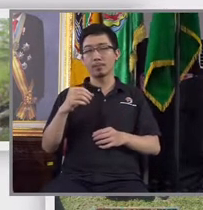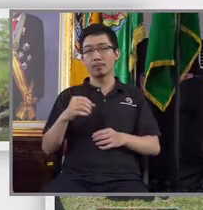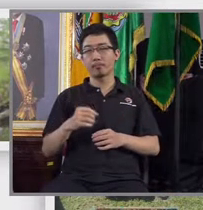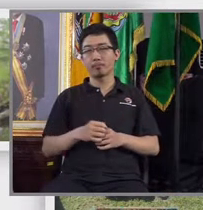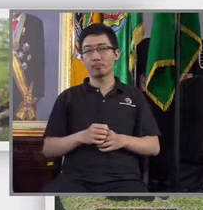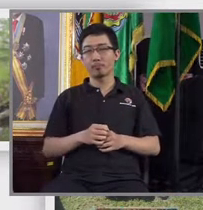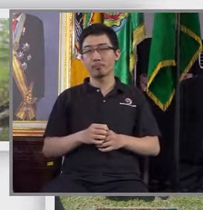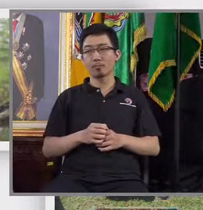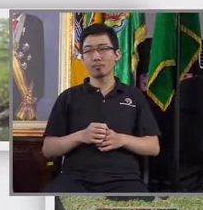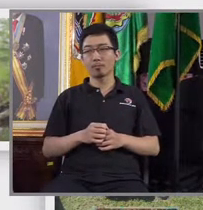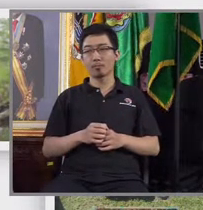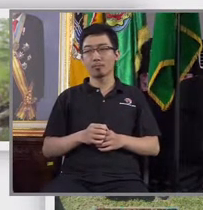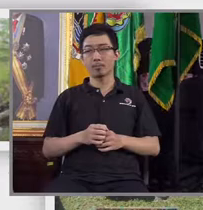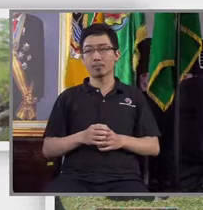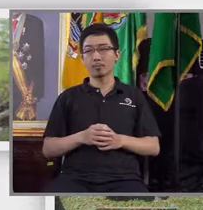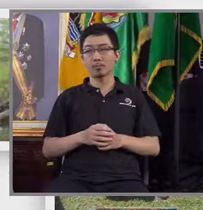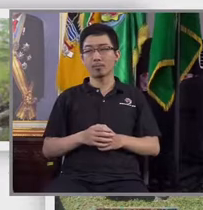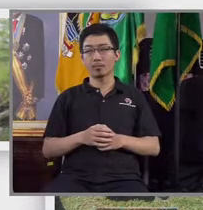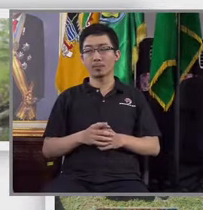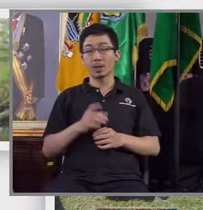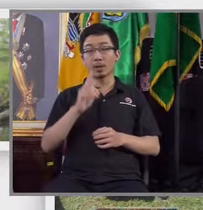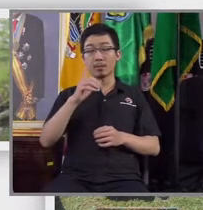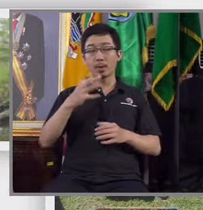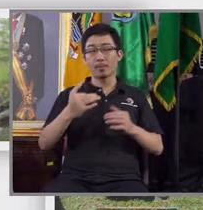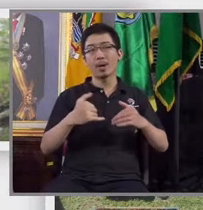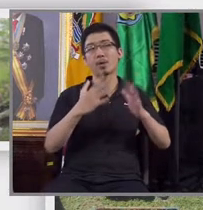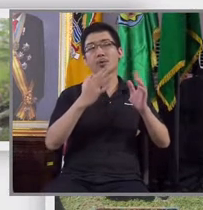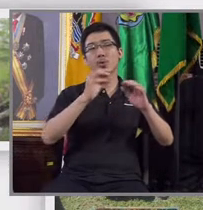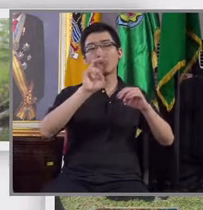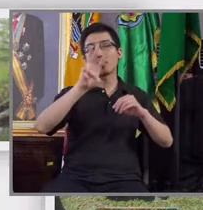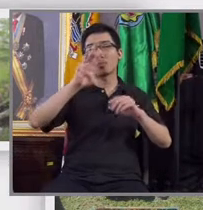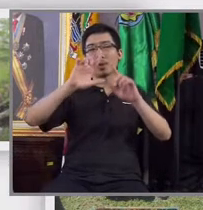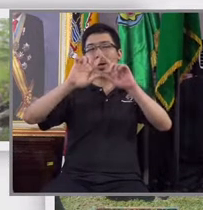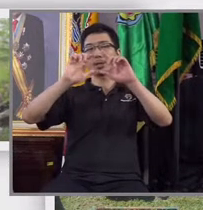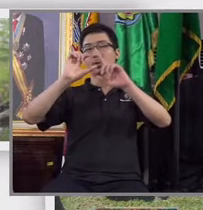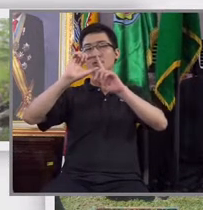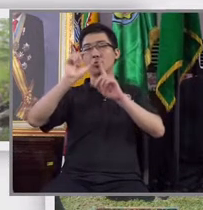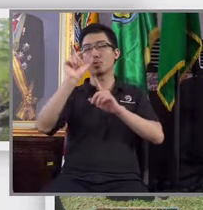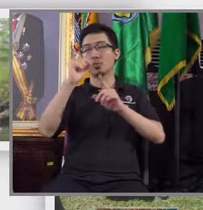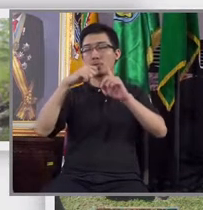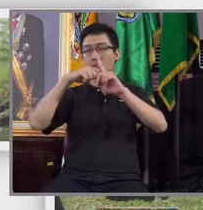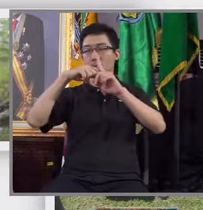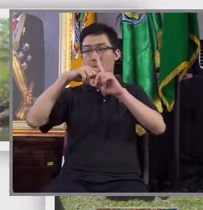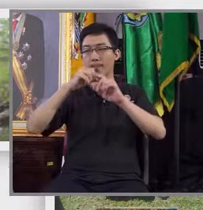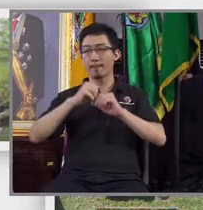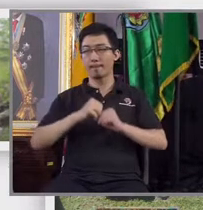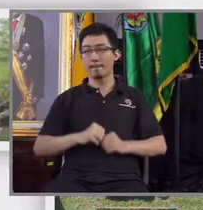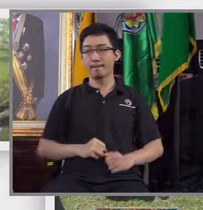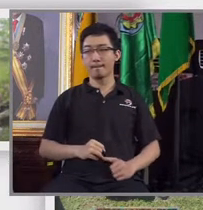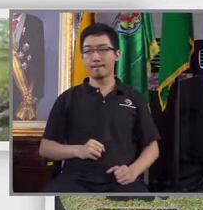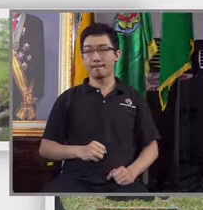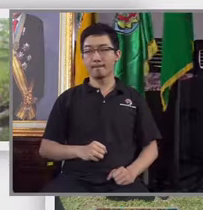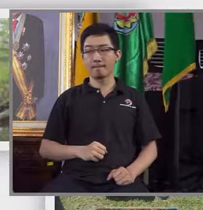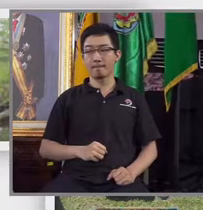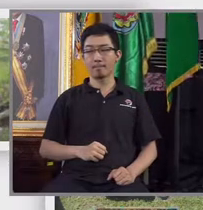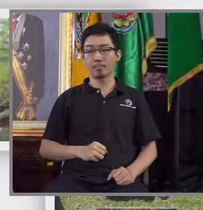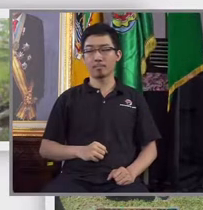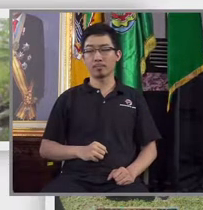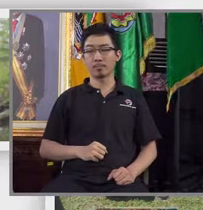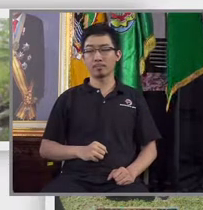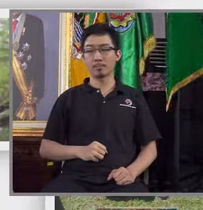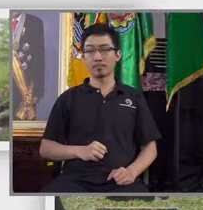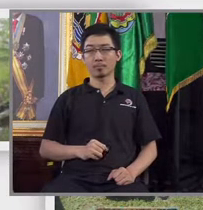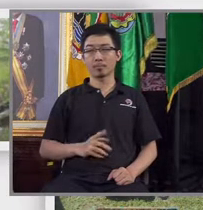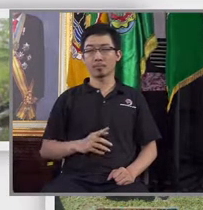pembangunan waduk Ngemplak dan Dragon sebagaimana tersebut dalam Perpres 79 tahun 2019 Waduk